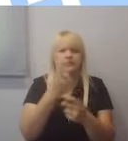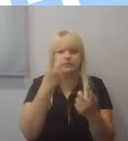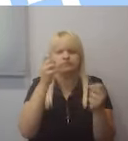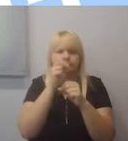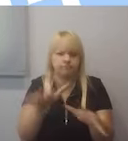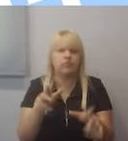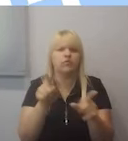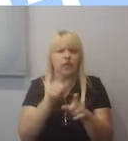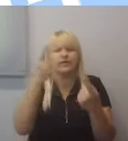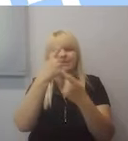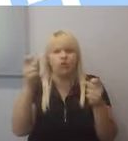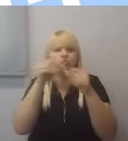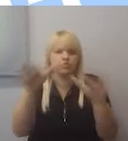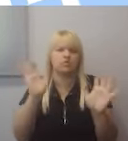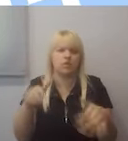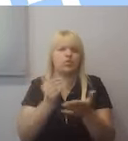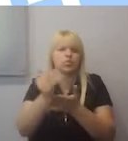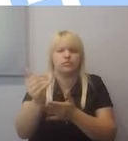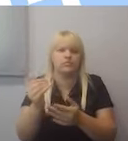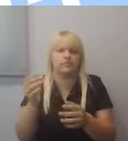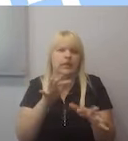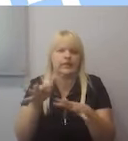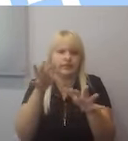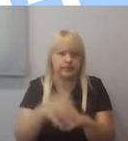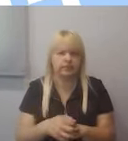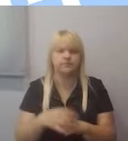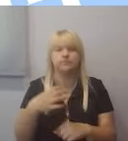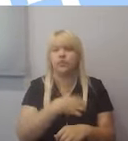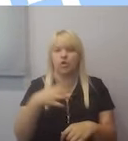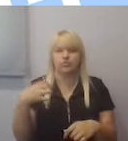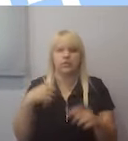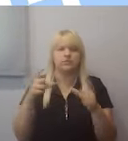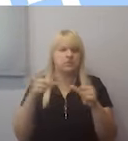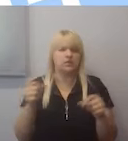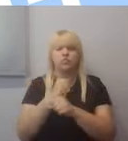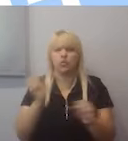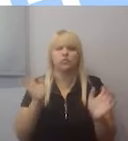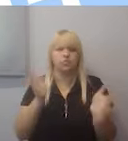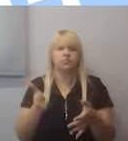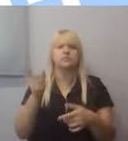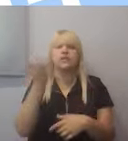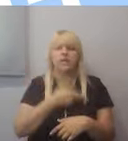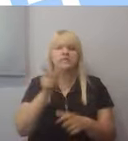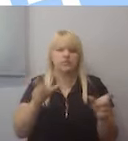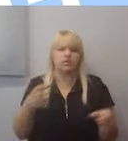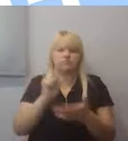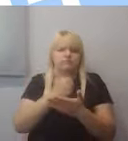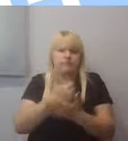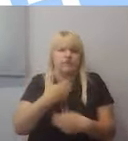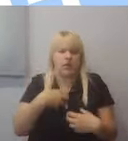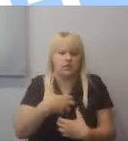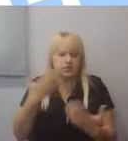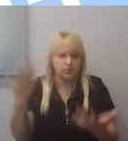tālāko nepieciešamo rīcību pašvaldību iestādes nodrošinās iedzīvotāju pamatvajadzības pašvaldību